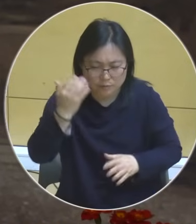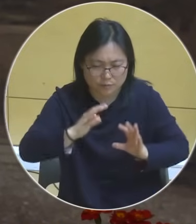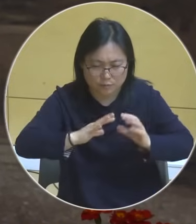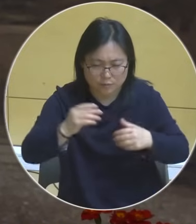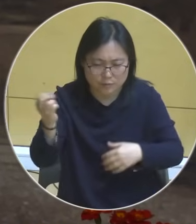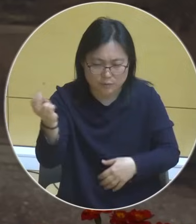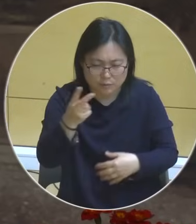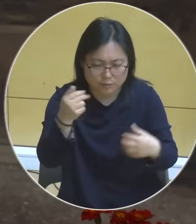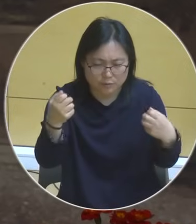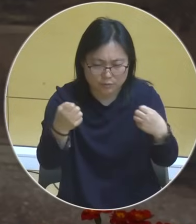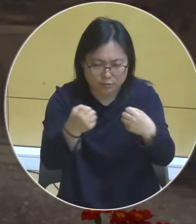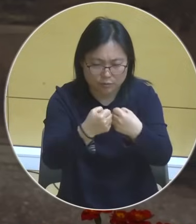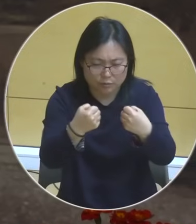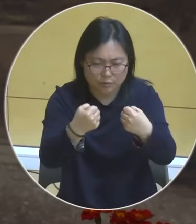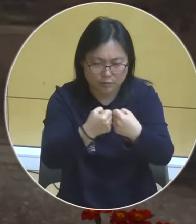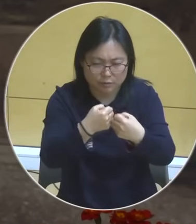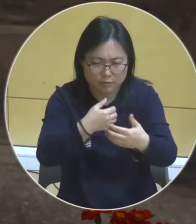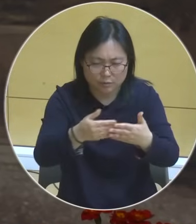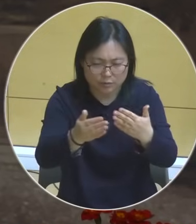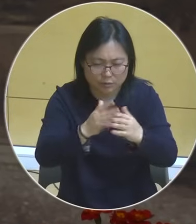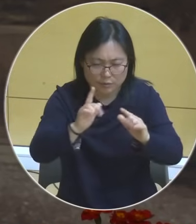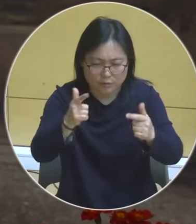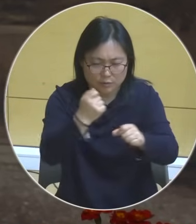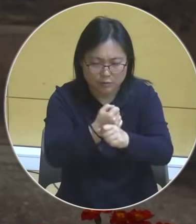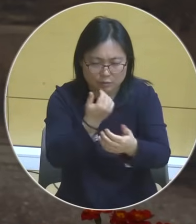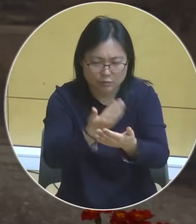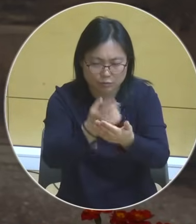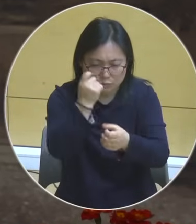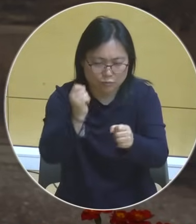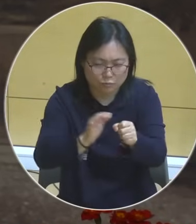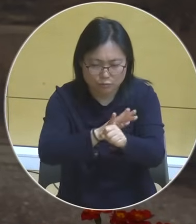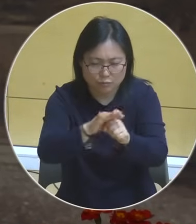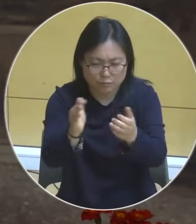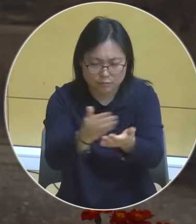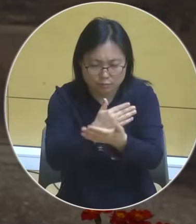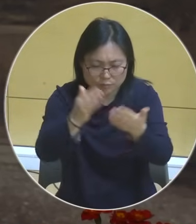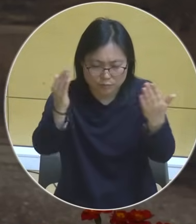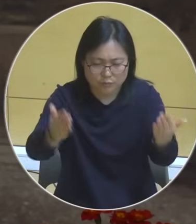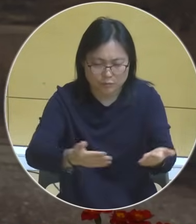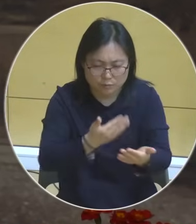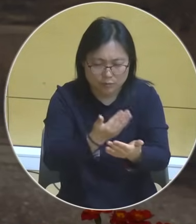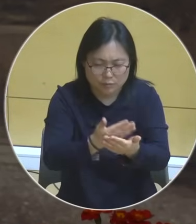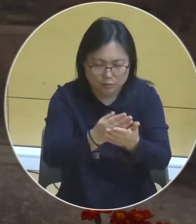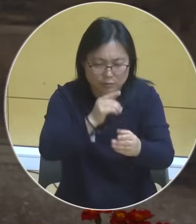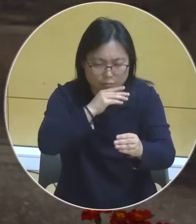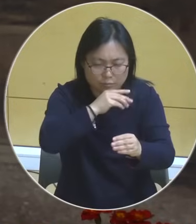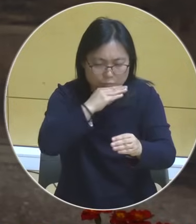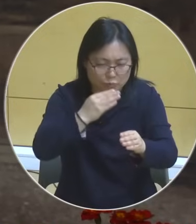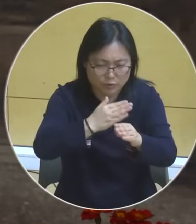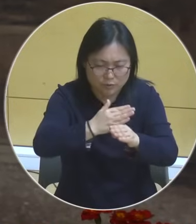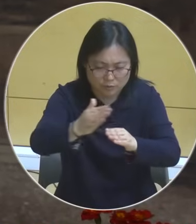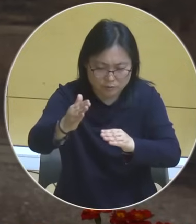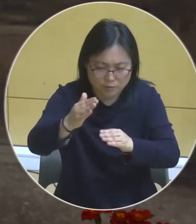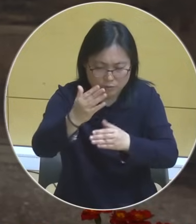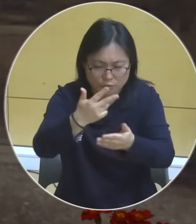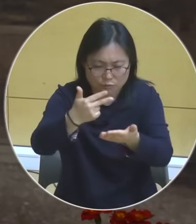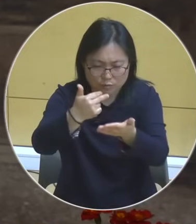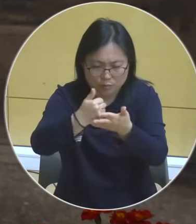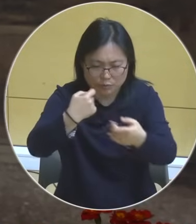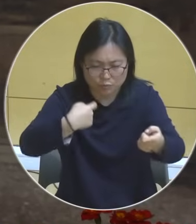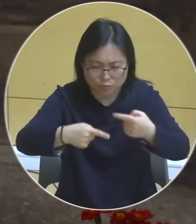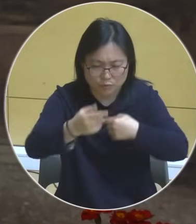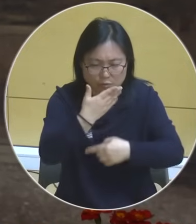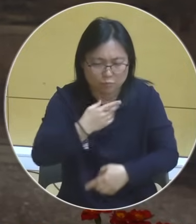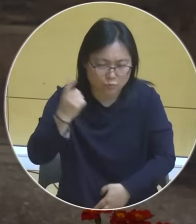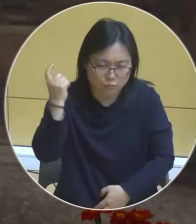다시는 전쟁에 비극이 없게 하여 주시며 긍휼로 베풀어 주시옵소서. 저 동토의 북한 땅에 주님의 통치하는 복음의